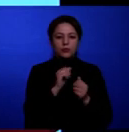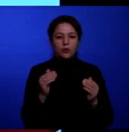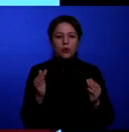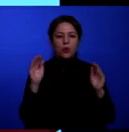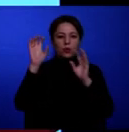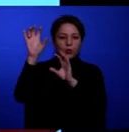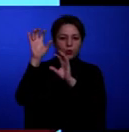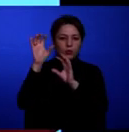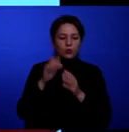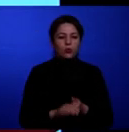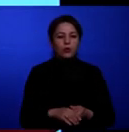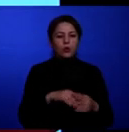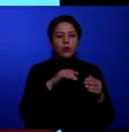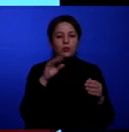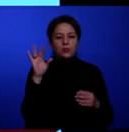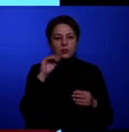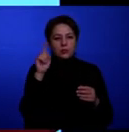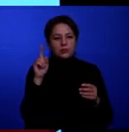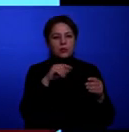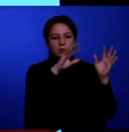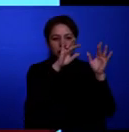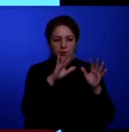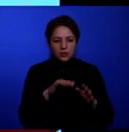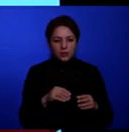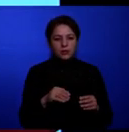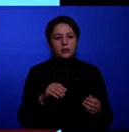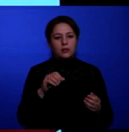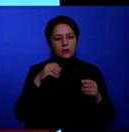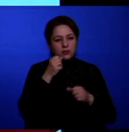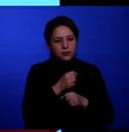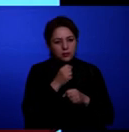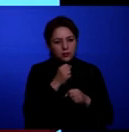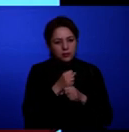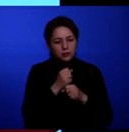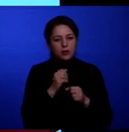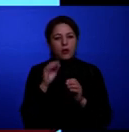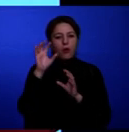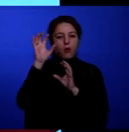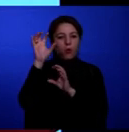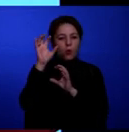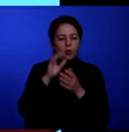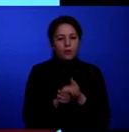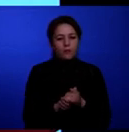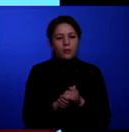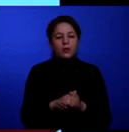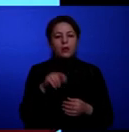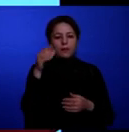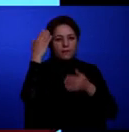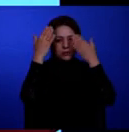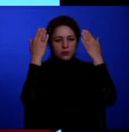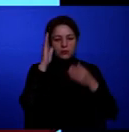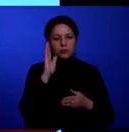снега холмик и заливают его водой весело будет ребятам кататься с горки